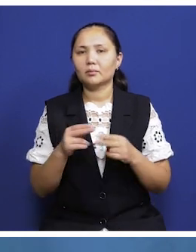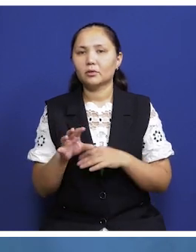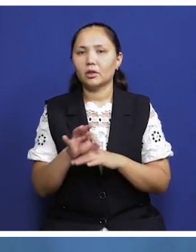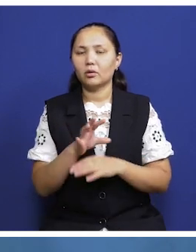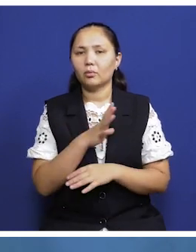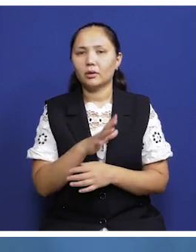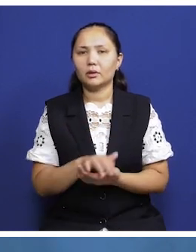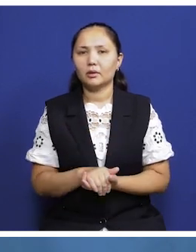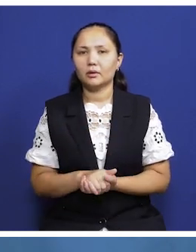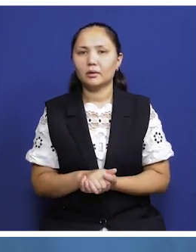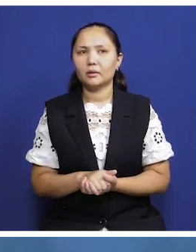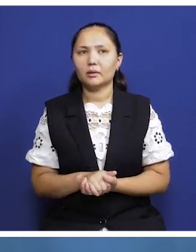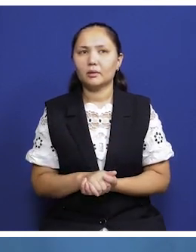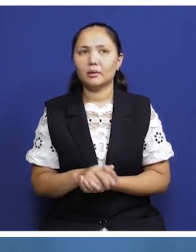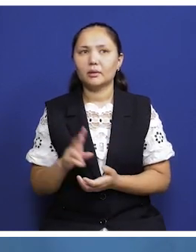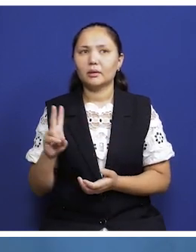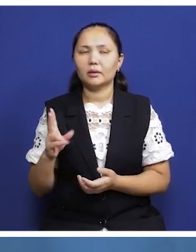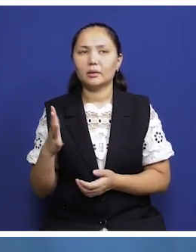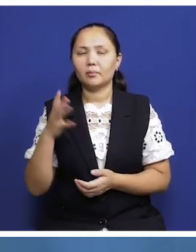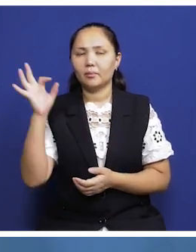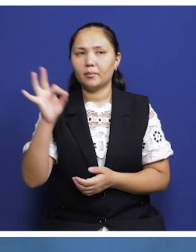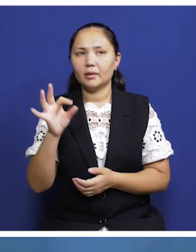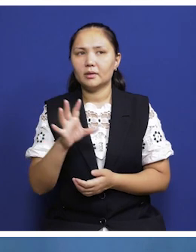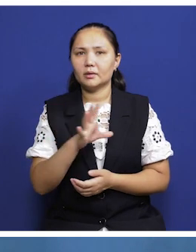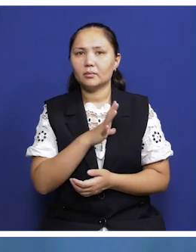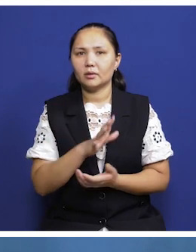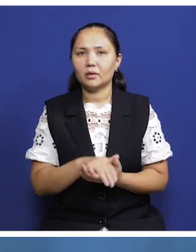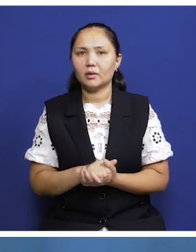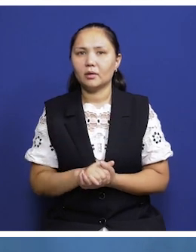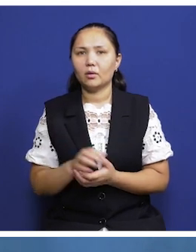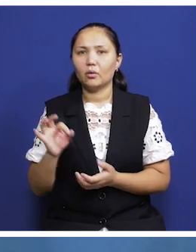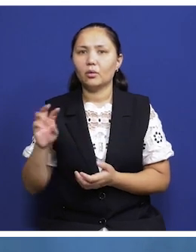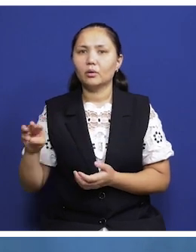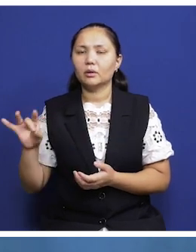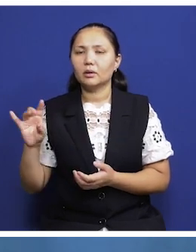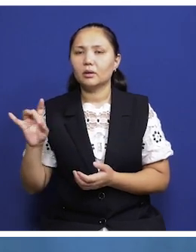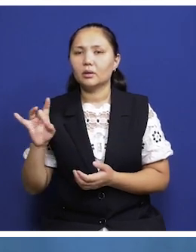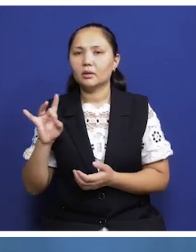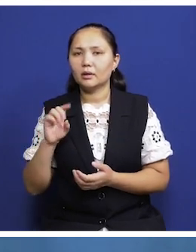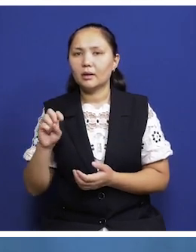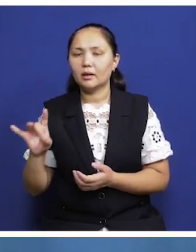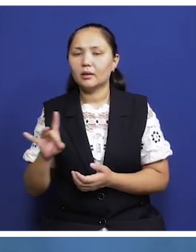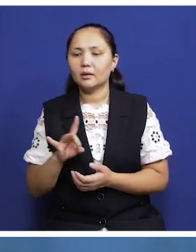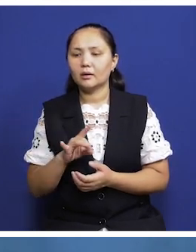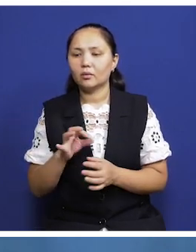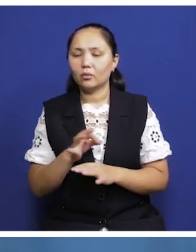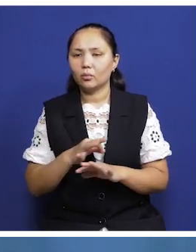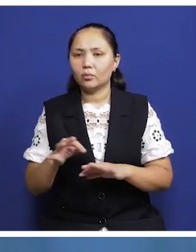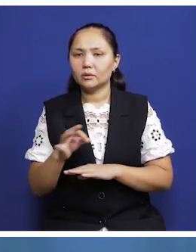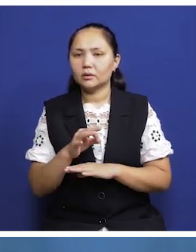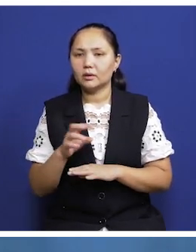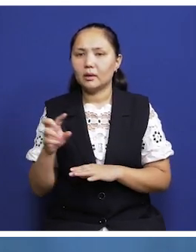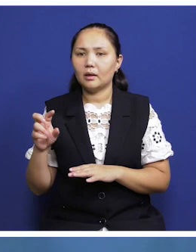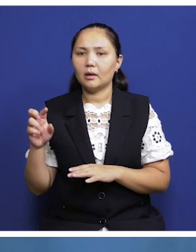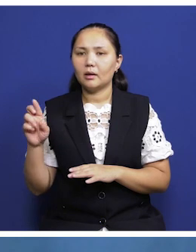bolat. Bağana aytkanda 2,5% ben. Мынау Отырар ауданында бізде Ақтөбе, Балтакөл,